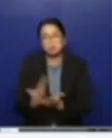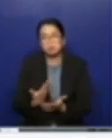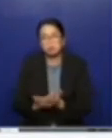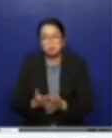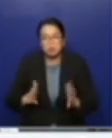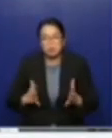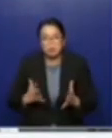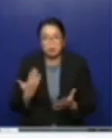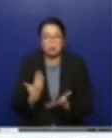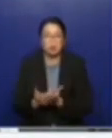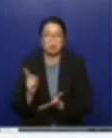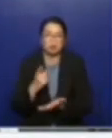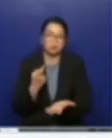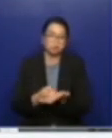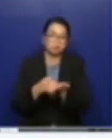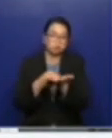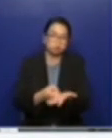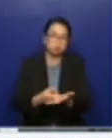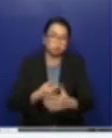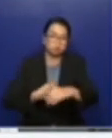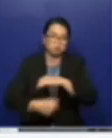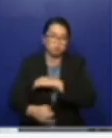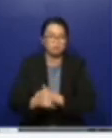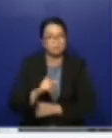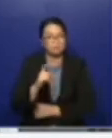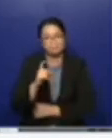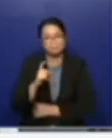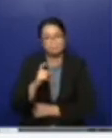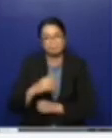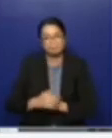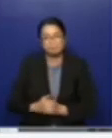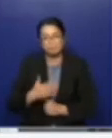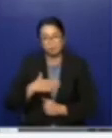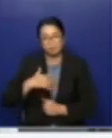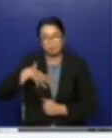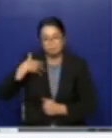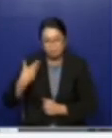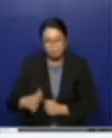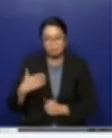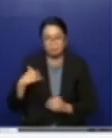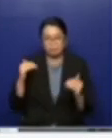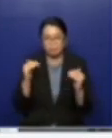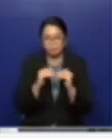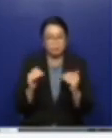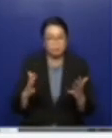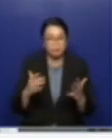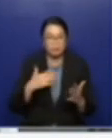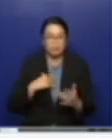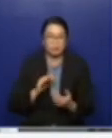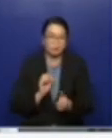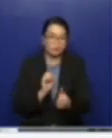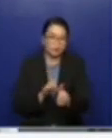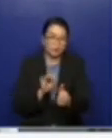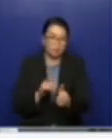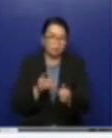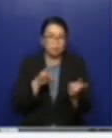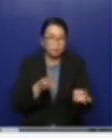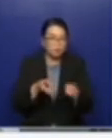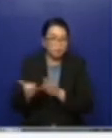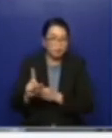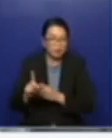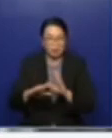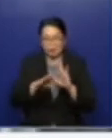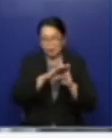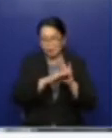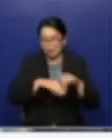กันตัวสิ่งต่างๆเหล่านี้ผมคิดว่ามันไม่เป็นธรรมครับผมอยากเสนอแนวทางว่าหน่วยงาน